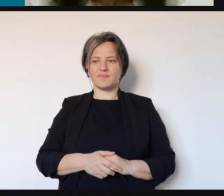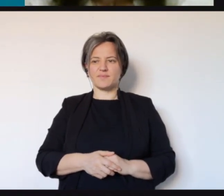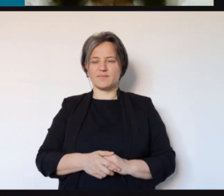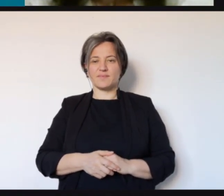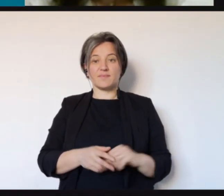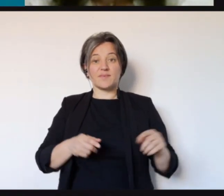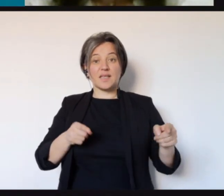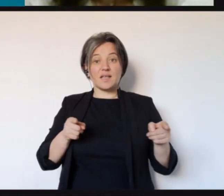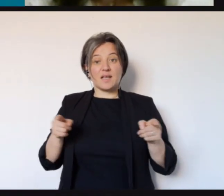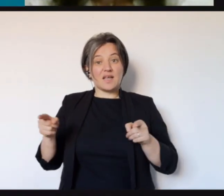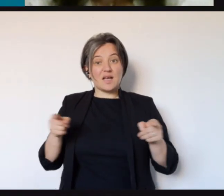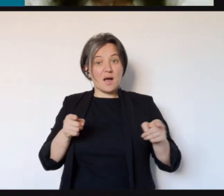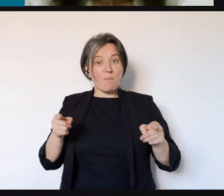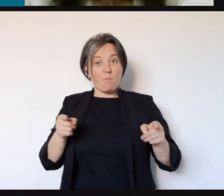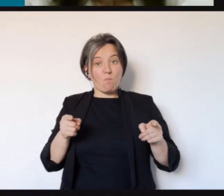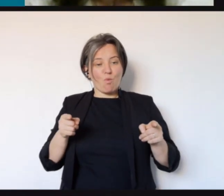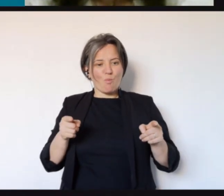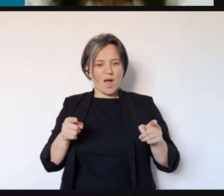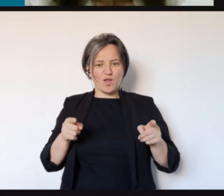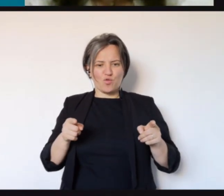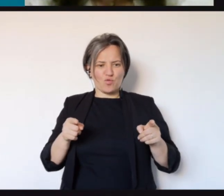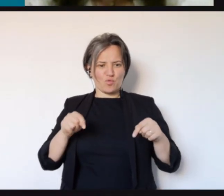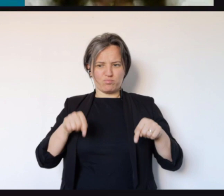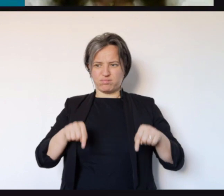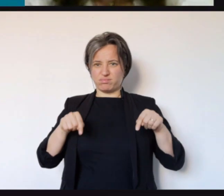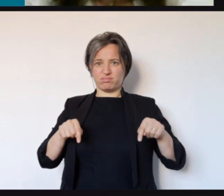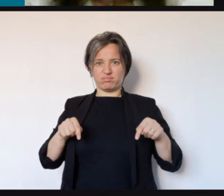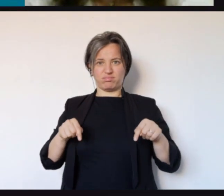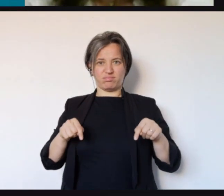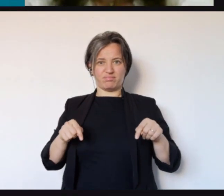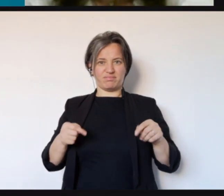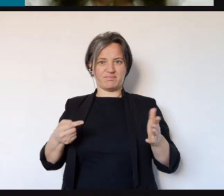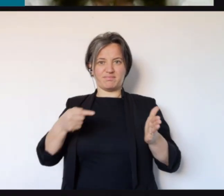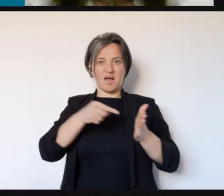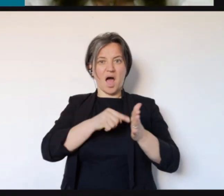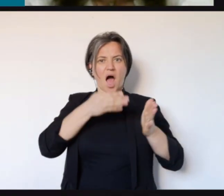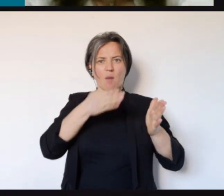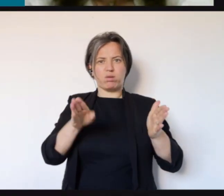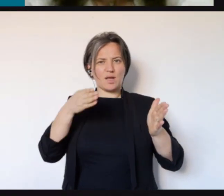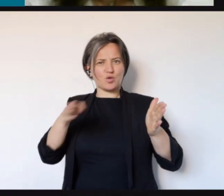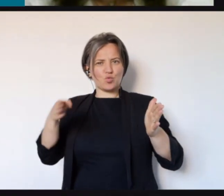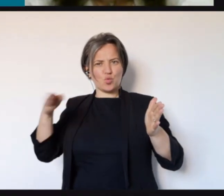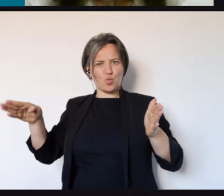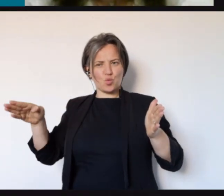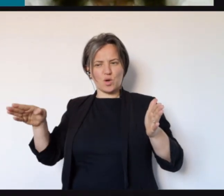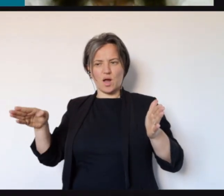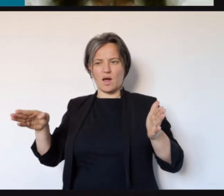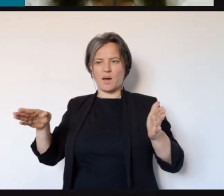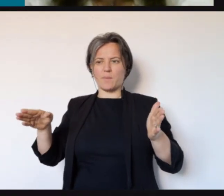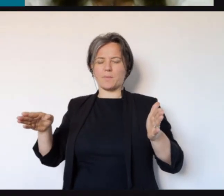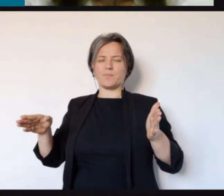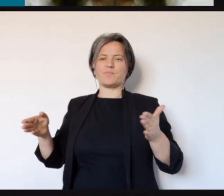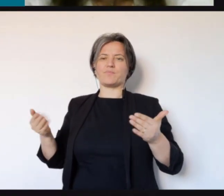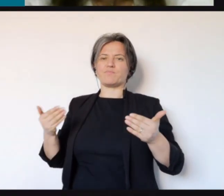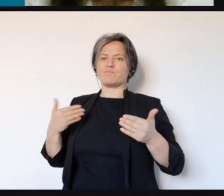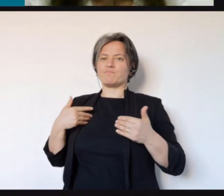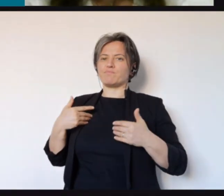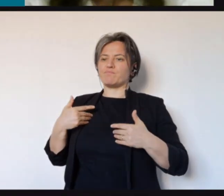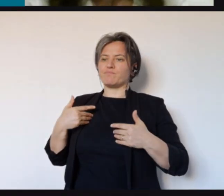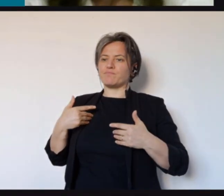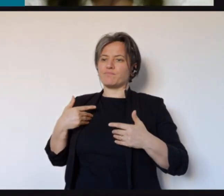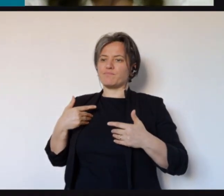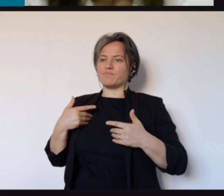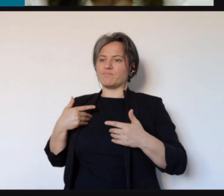E in questa fase di riapertura, il confine tra la mia personale